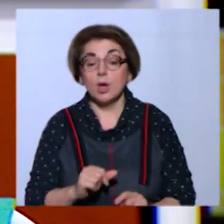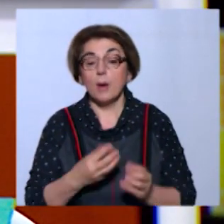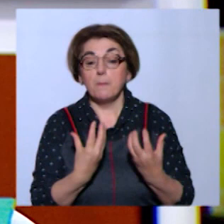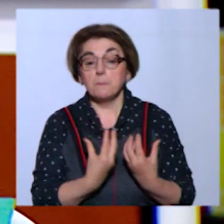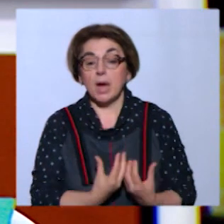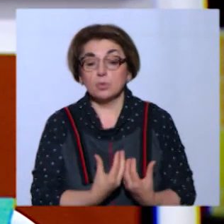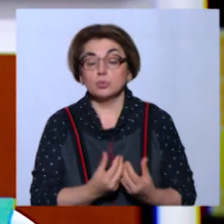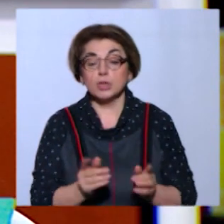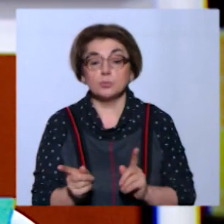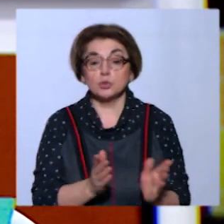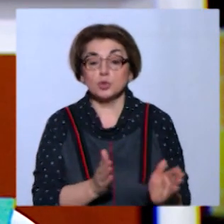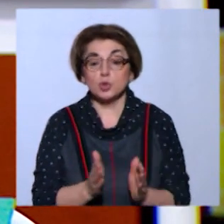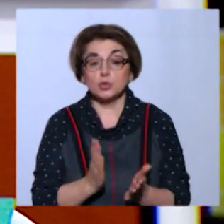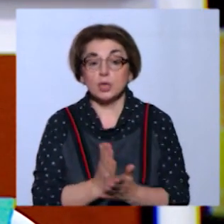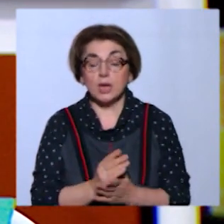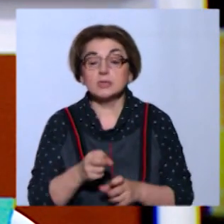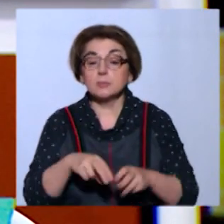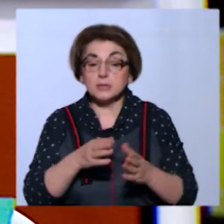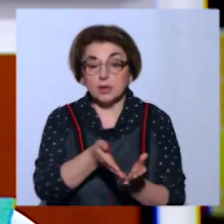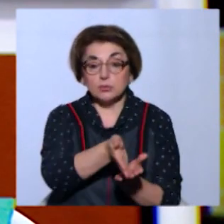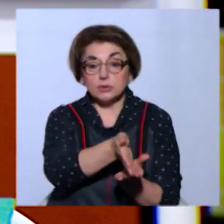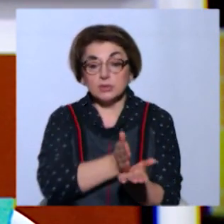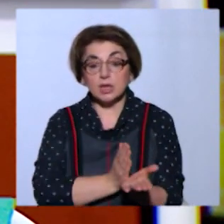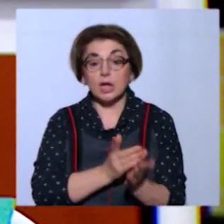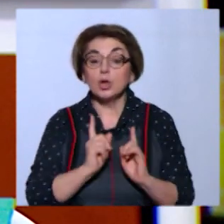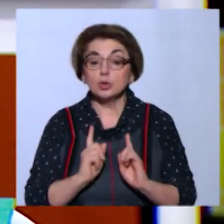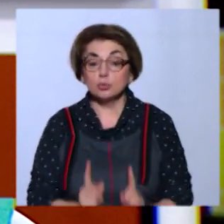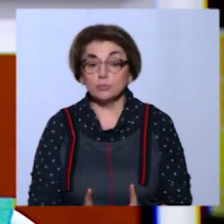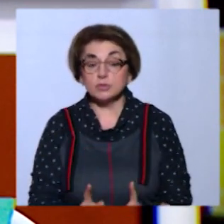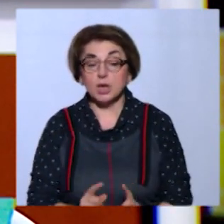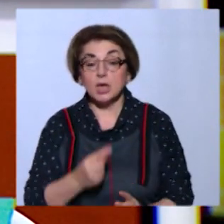პარკუჭებს შორის არის ტიხარი. თუმცა